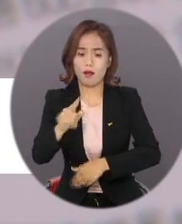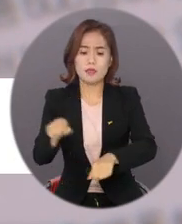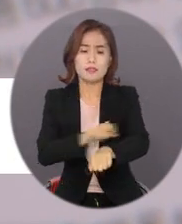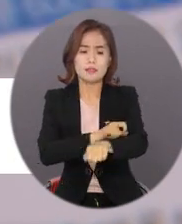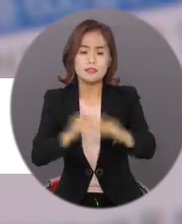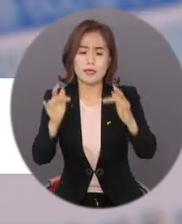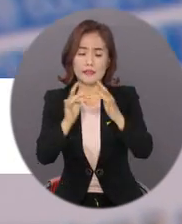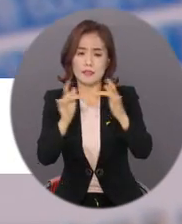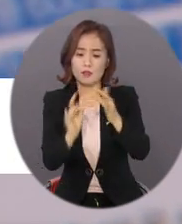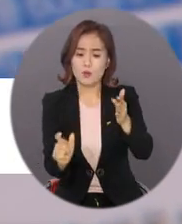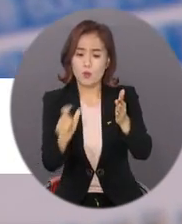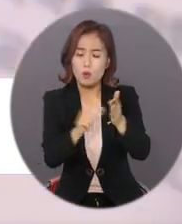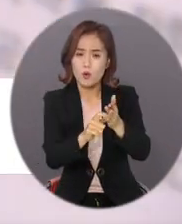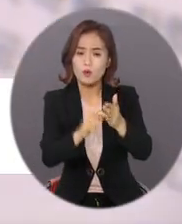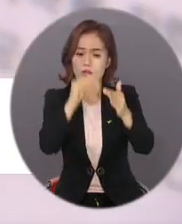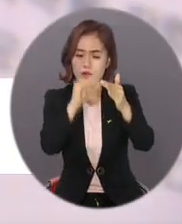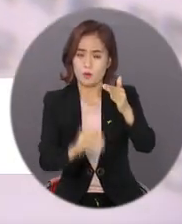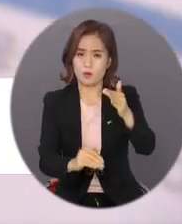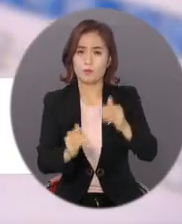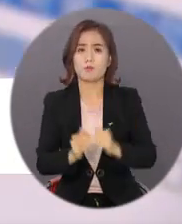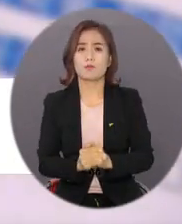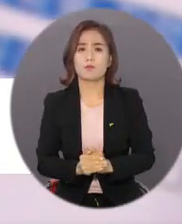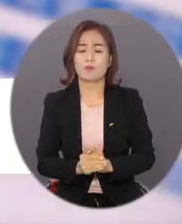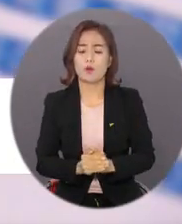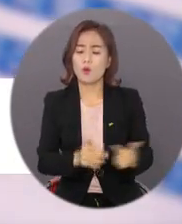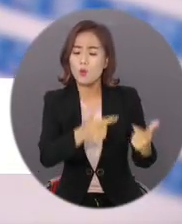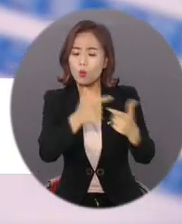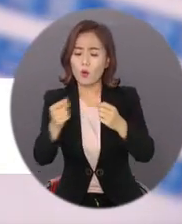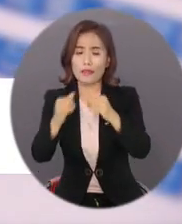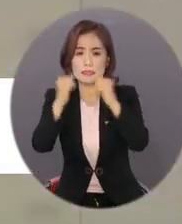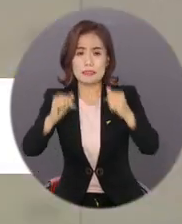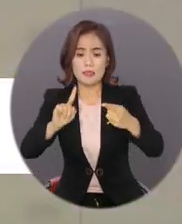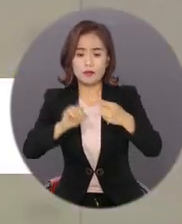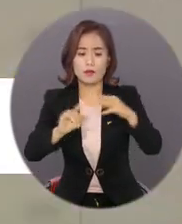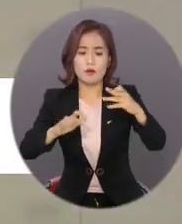특정 사이트에 올라온 12건입니다. 동일 사이트에